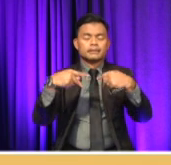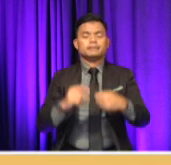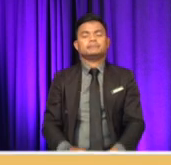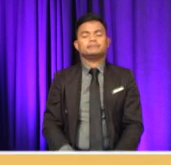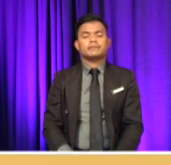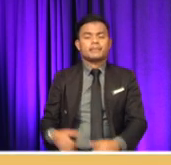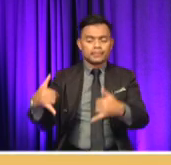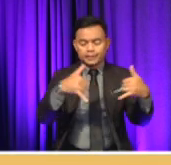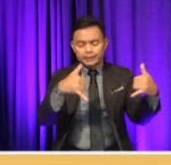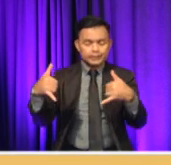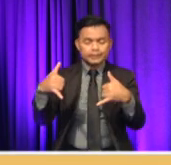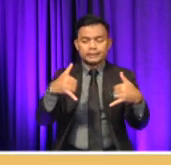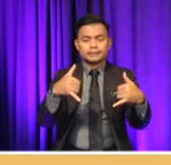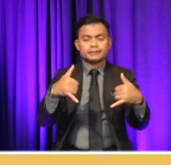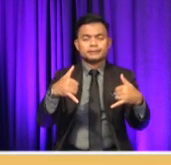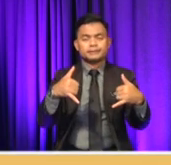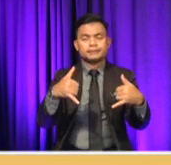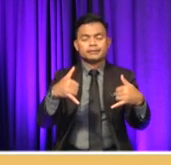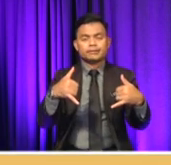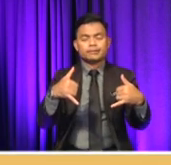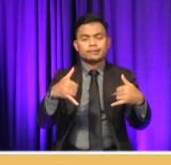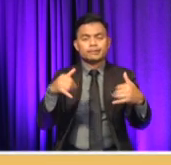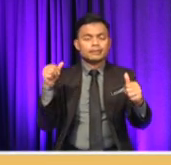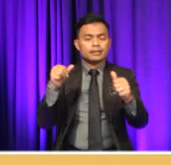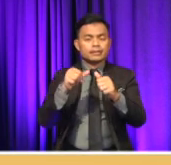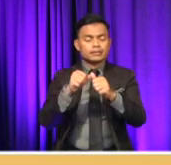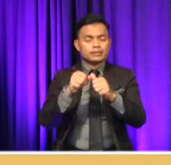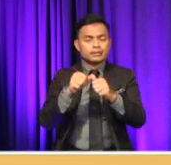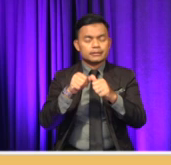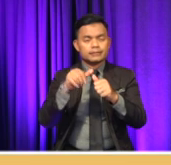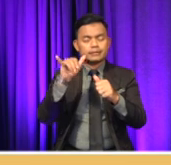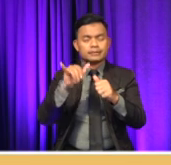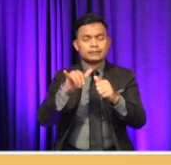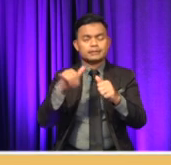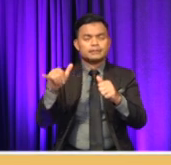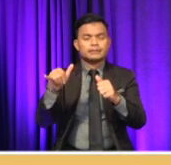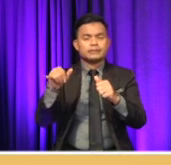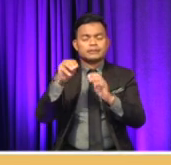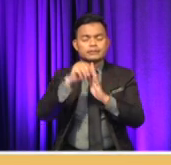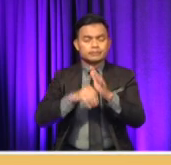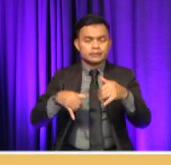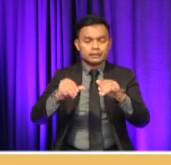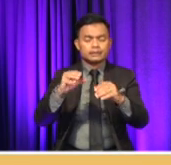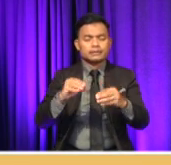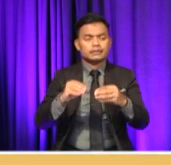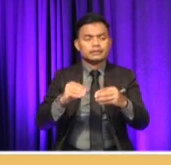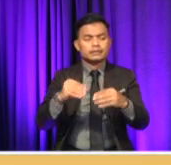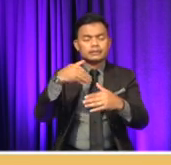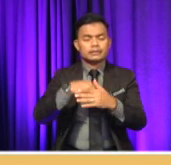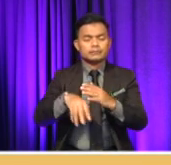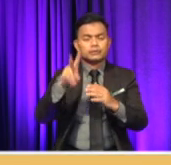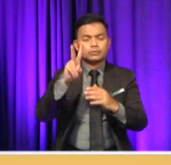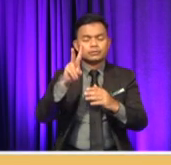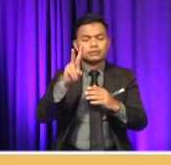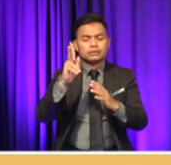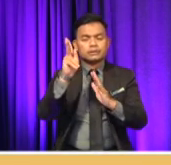elektrik yang arah alirannya berulang kali dan mengalir dalam dua keadaan pada nilai negatif